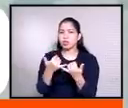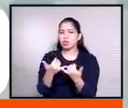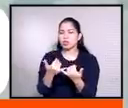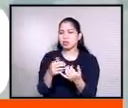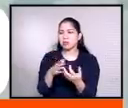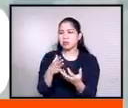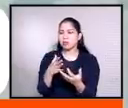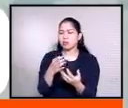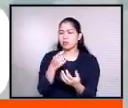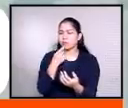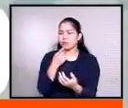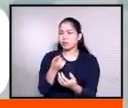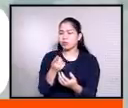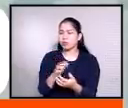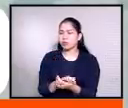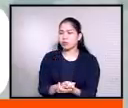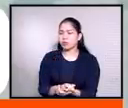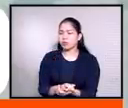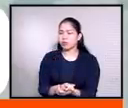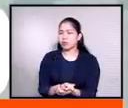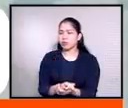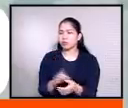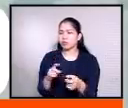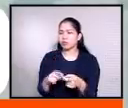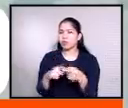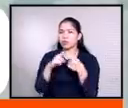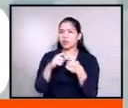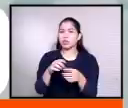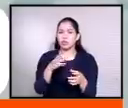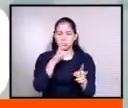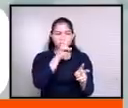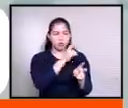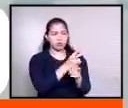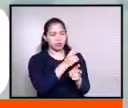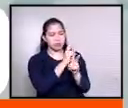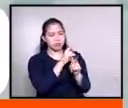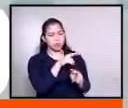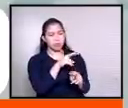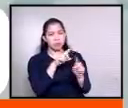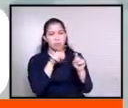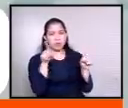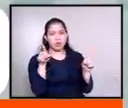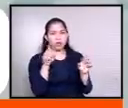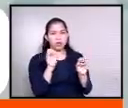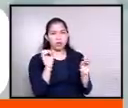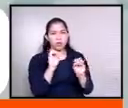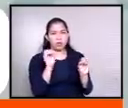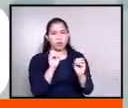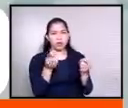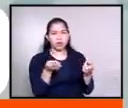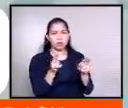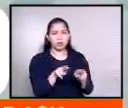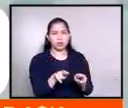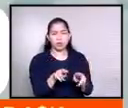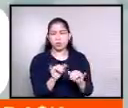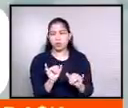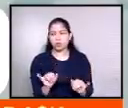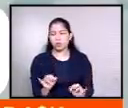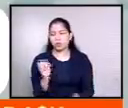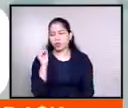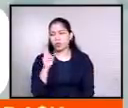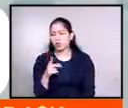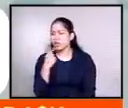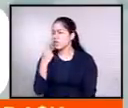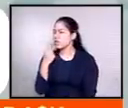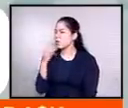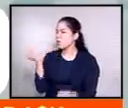Sabi nila, inaano daw po, sinusubaybay naman daw po si Renan, pero wala naman daw pong nangyayari, sir. Sino